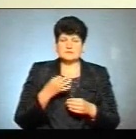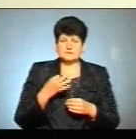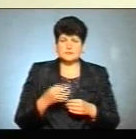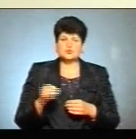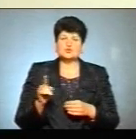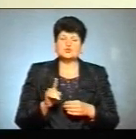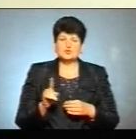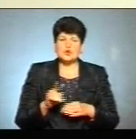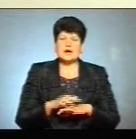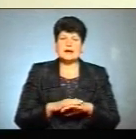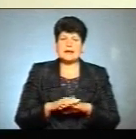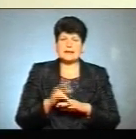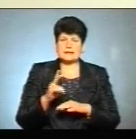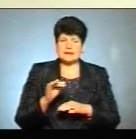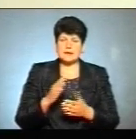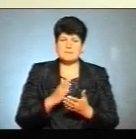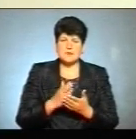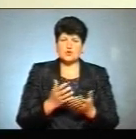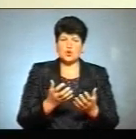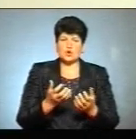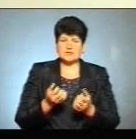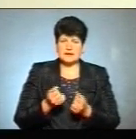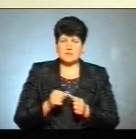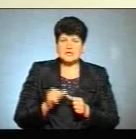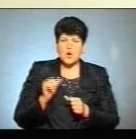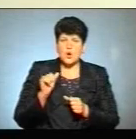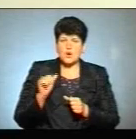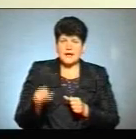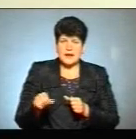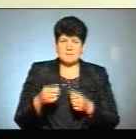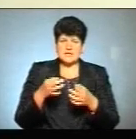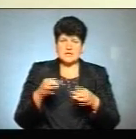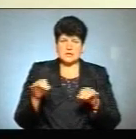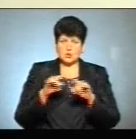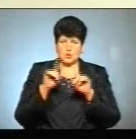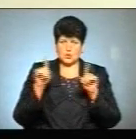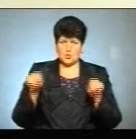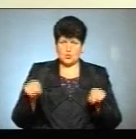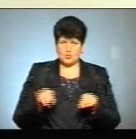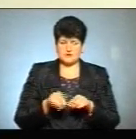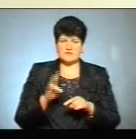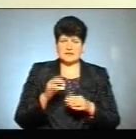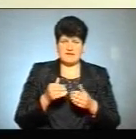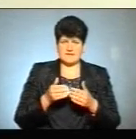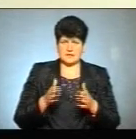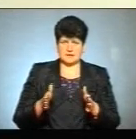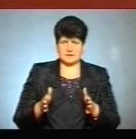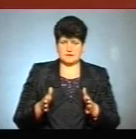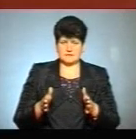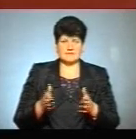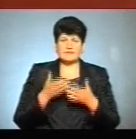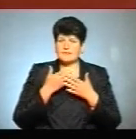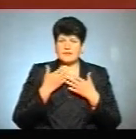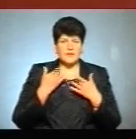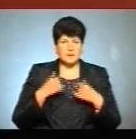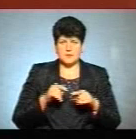що ринки мають отримати окремий дозвіл зараз на відкриття після карантину. Немає.